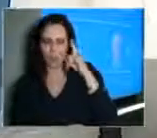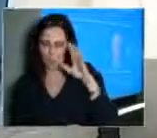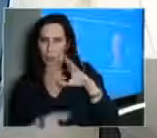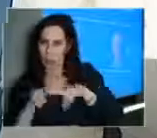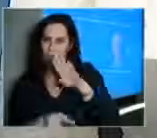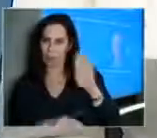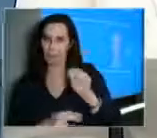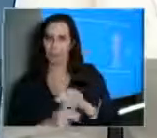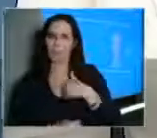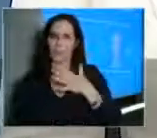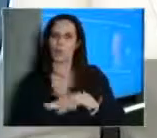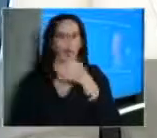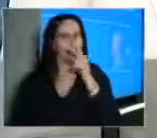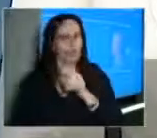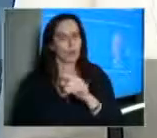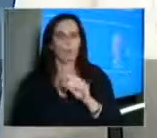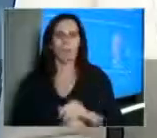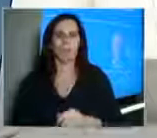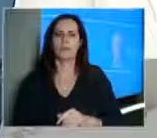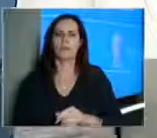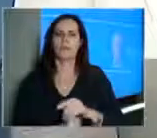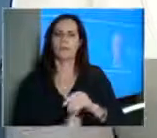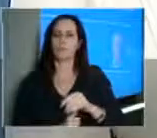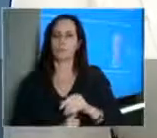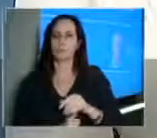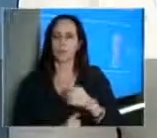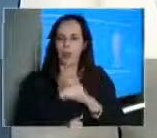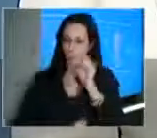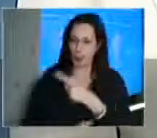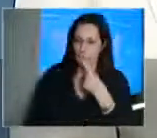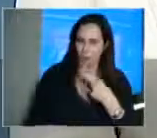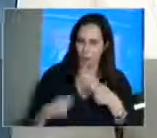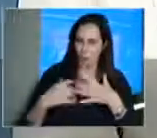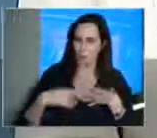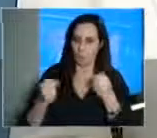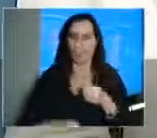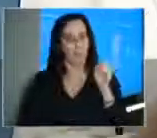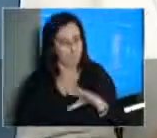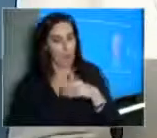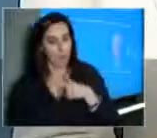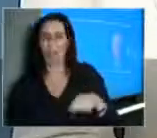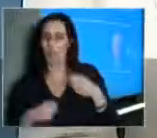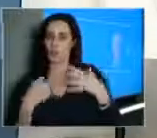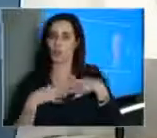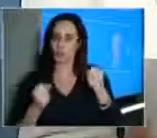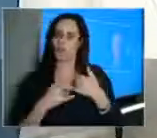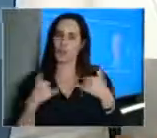עם בנימין נתניהו, ואני רוצה לשאול אותך, אמר בני גנץ של כל הסיפור הזה... כאילו לא בא לך לדבר על חינוך ובריאות ורווחה. בא לי לדבר על חינוך, בריאות ורווחה, אבל אני